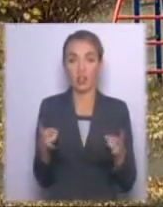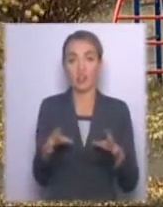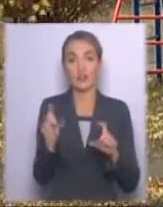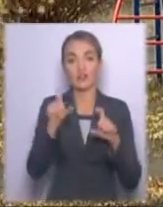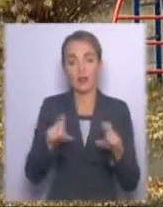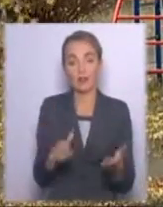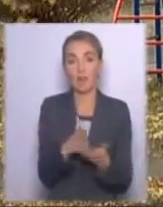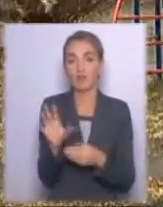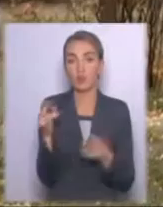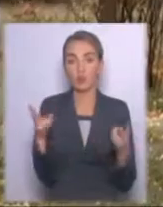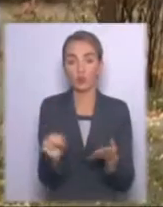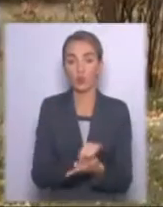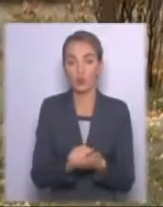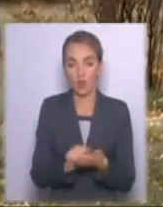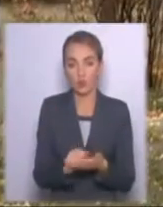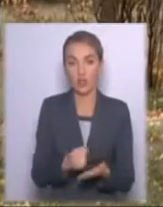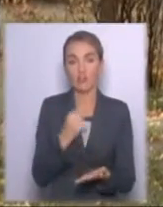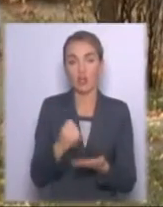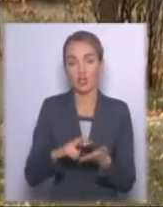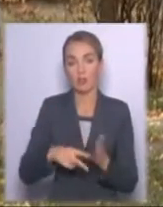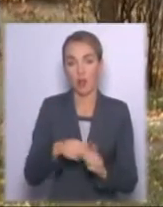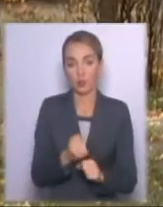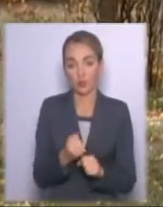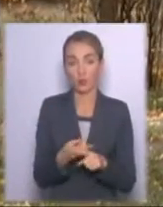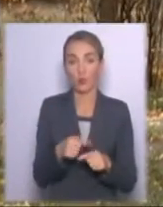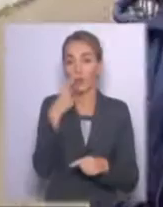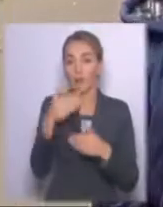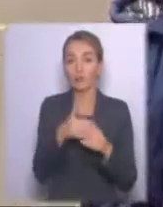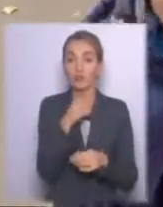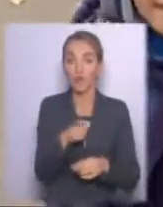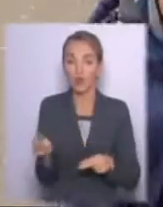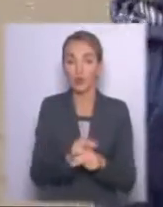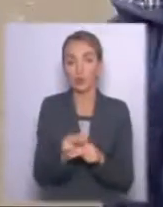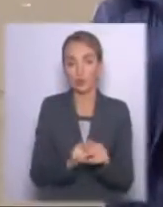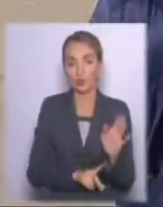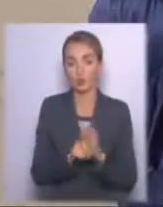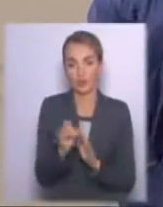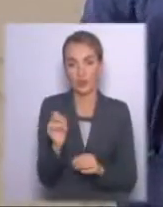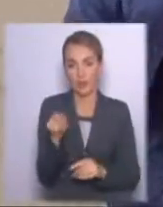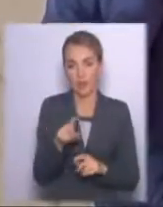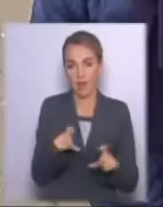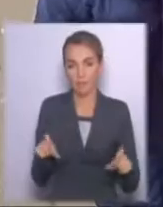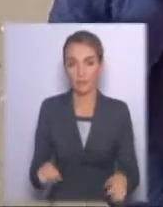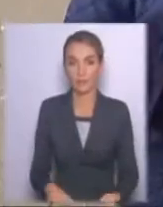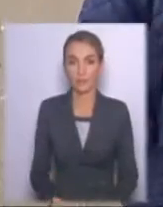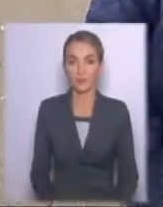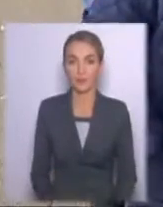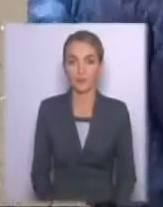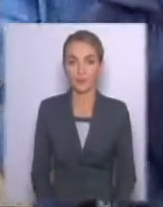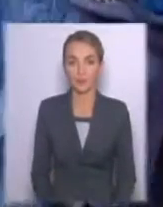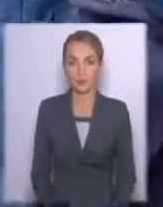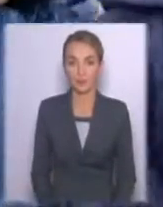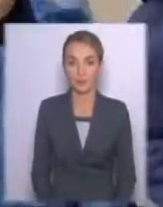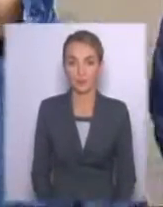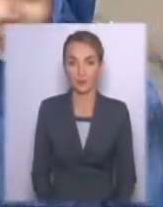закладів має усю необхідну документацію та затверджений план робіт. Тому найближчим часом ремонти розпочнуться і там. Вероніка Сектим, Євген Тур, телеканал